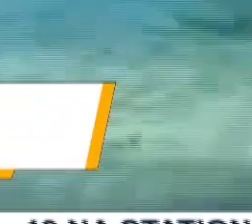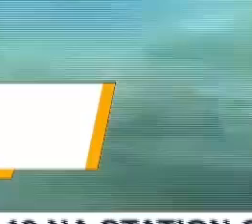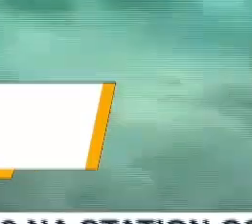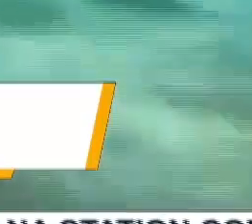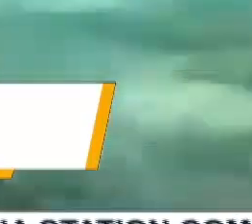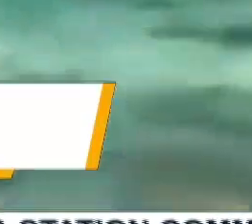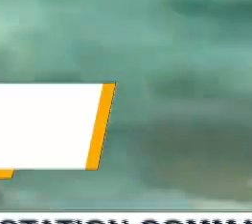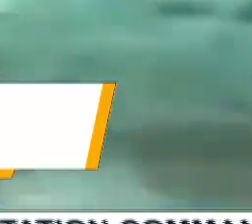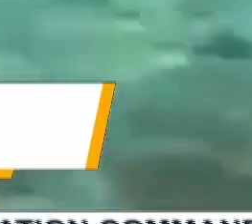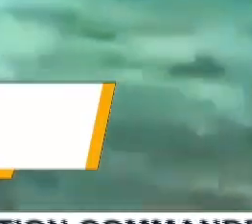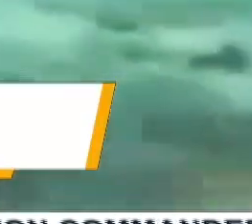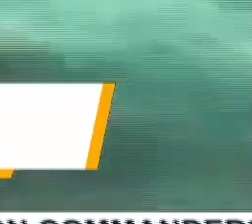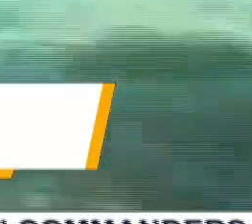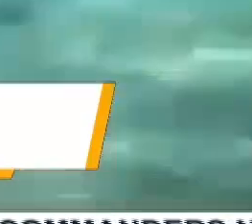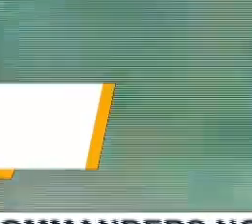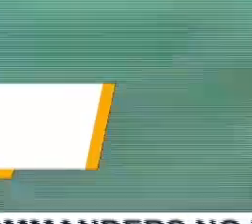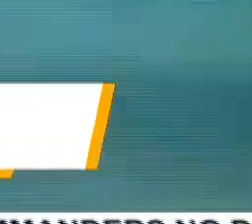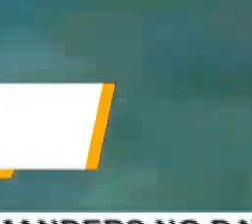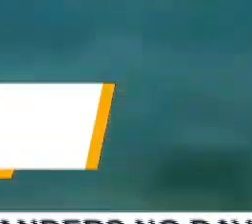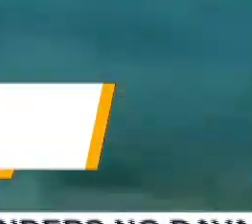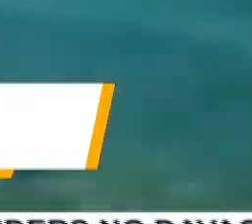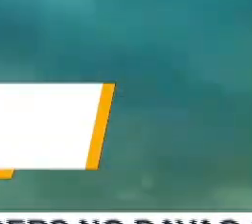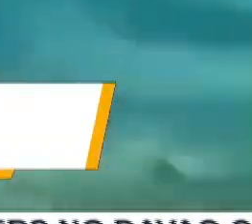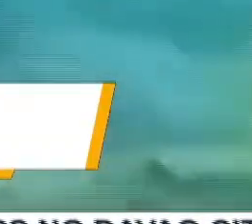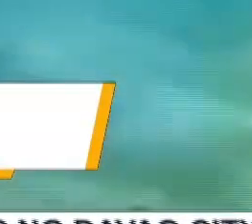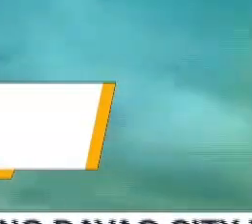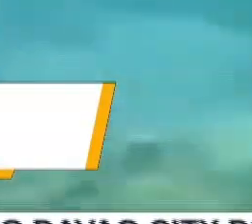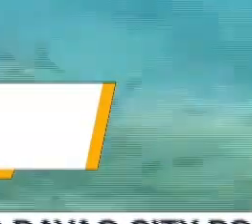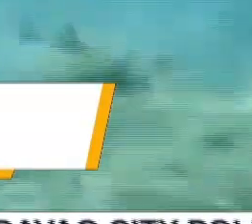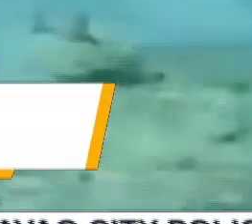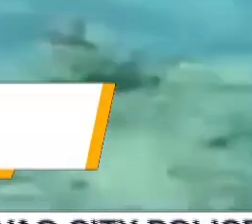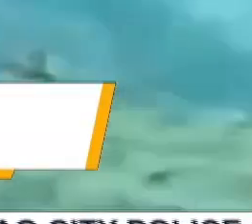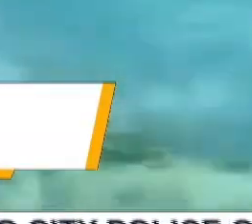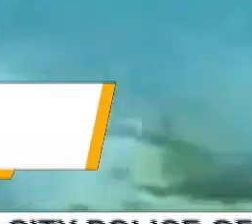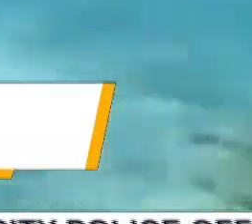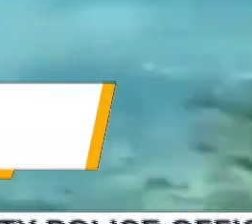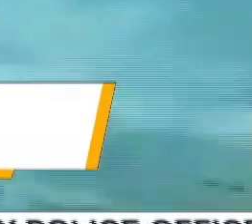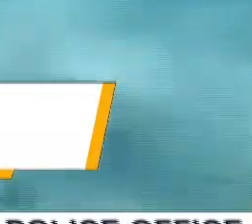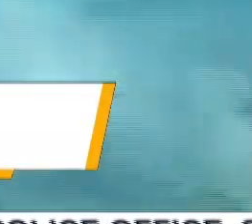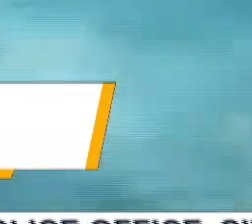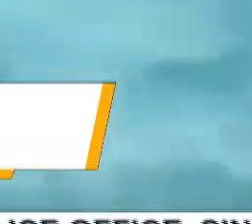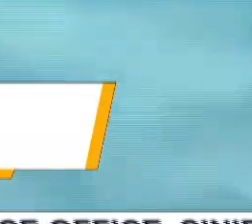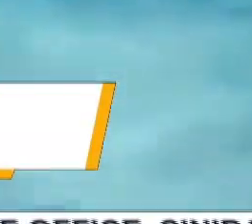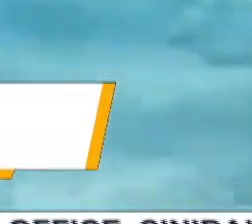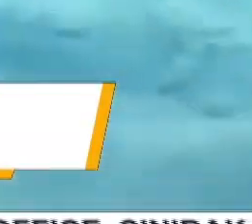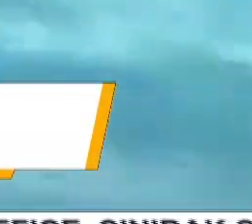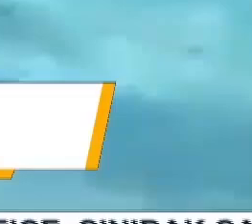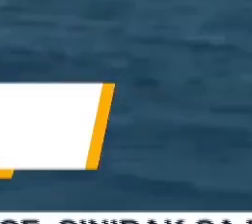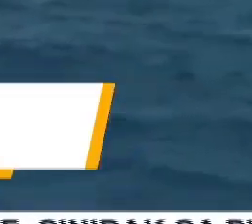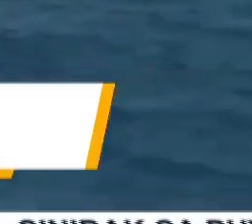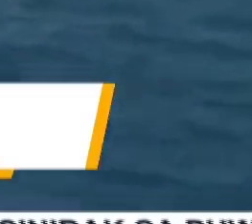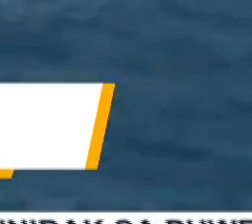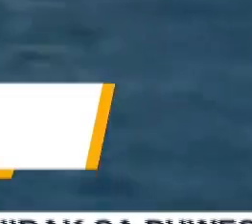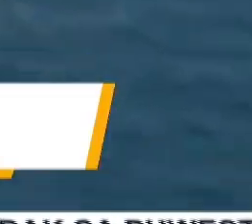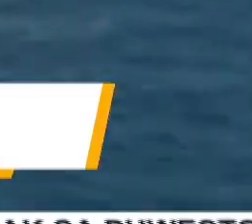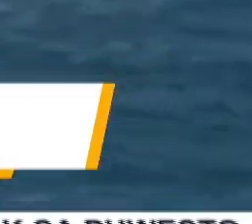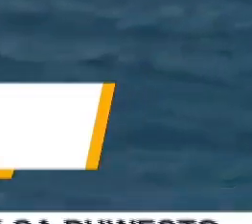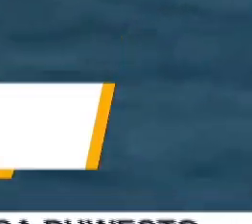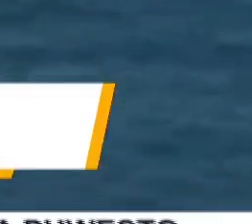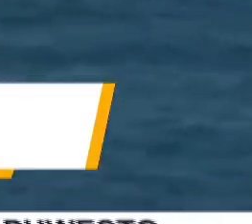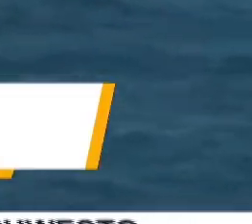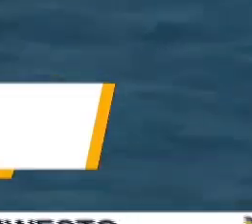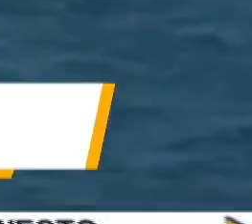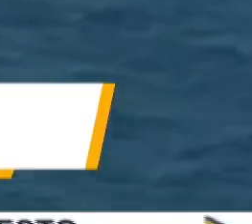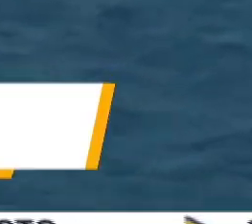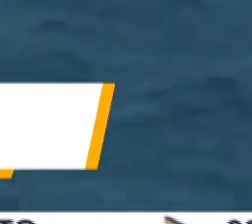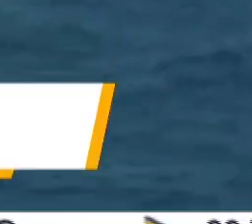sa Bajo de Masinloc, Rizal Reef, Escoda Shoal, Sabina Shoal at Pag-asa Case 1, 2 at 3. Samantala, umaabot